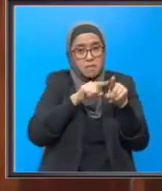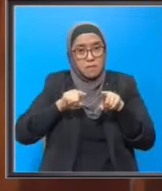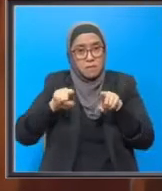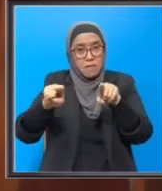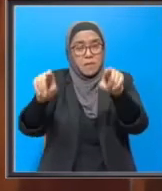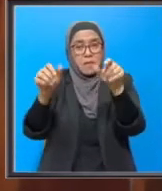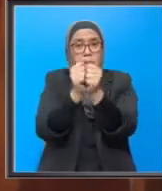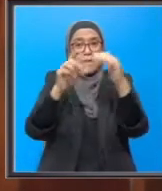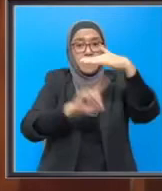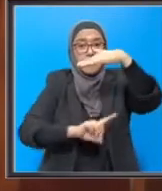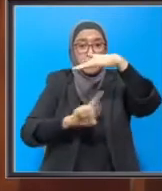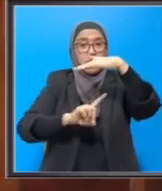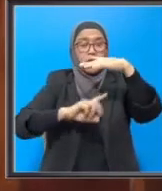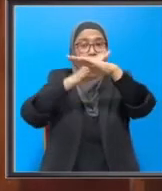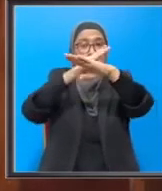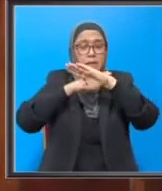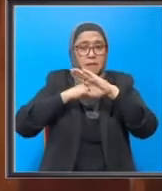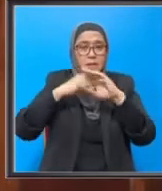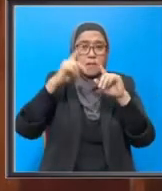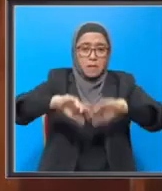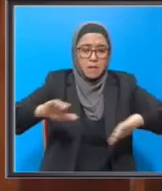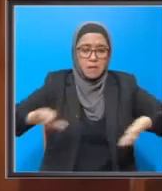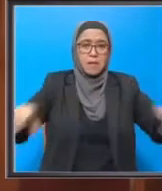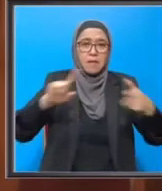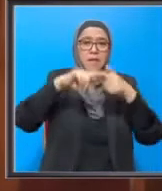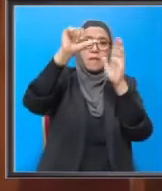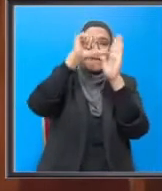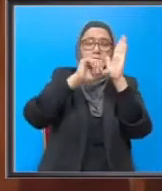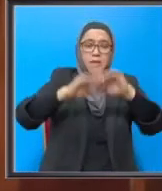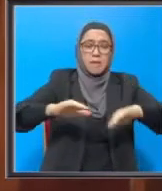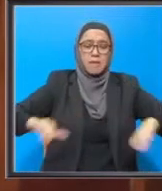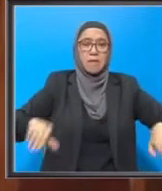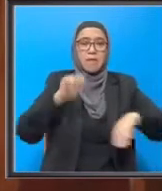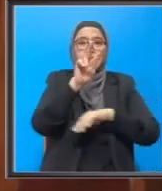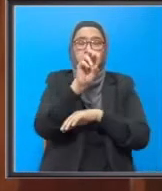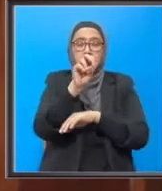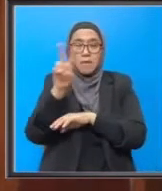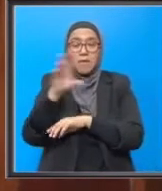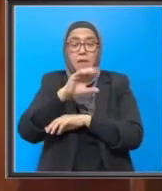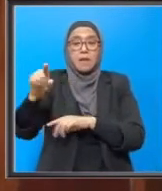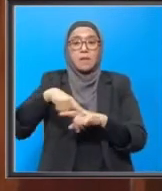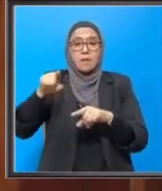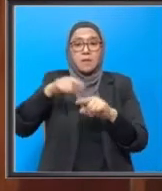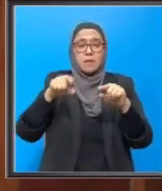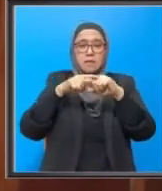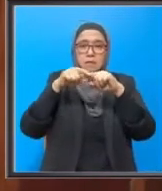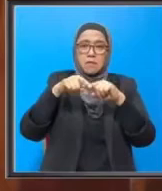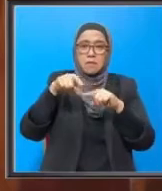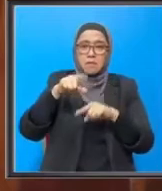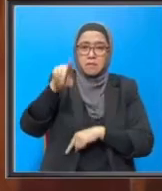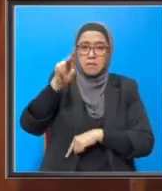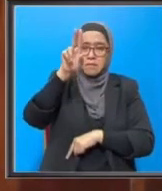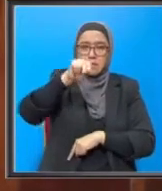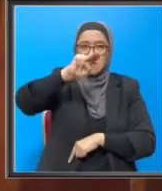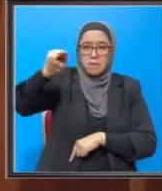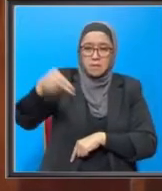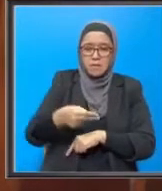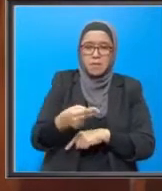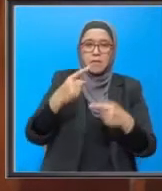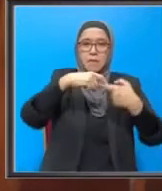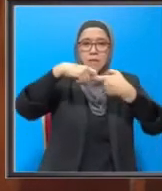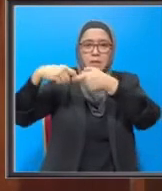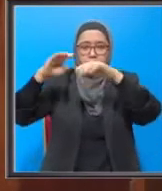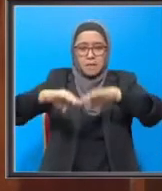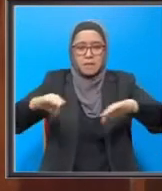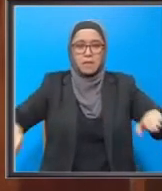dasar perlindungan kanak-kanak akta kanak-kanak 2001 dan comment semenhak kanak-kanak si aksi dalam kontek kumpulan